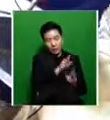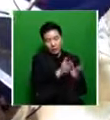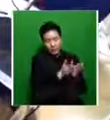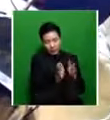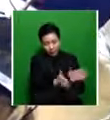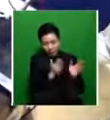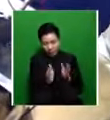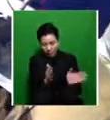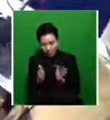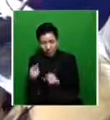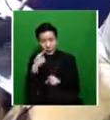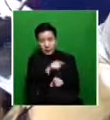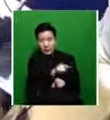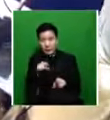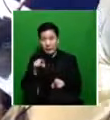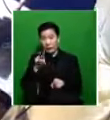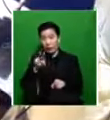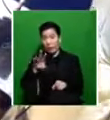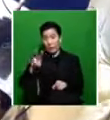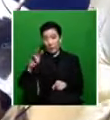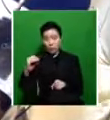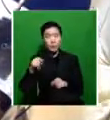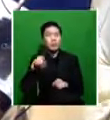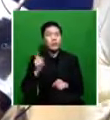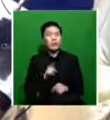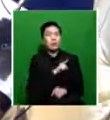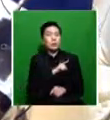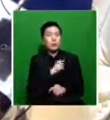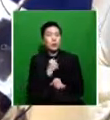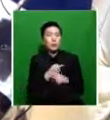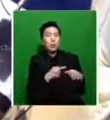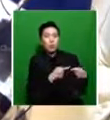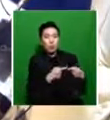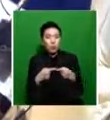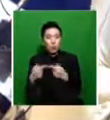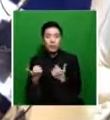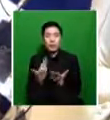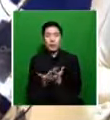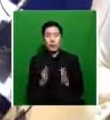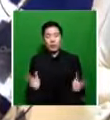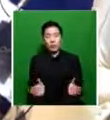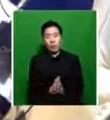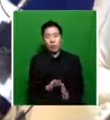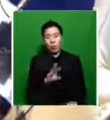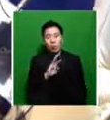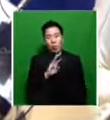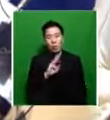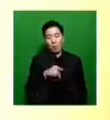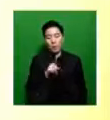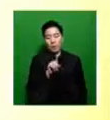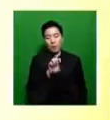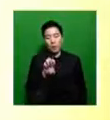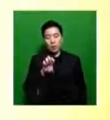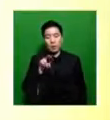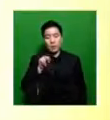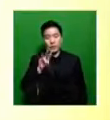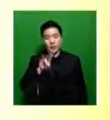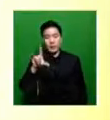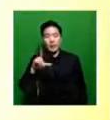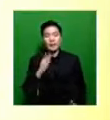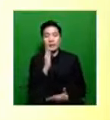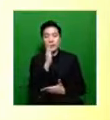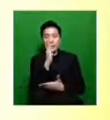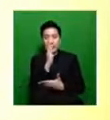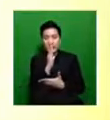พื่อดำเนินโครงการโดยที่จะเป็นภาระผูกพันจำนวน 6,130 ล้านบาทที่ว่านะคะสัดส่วนเนี่ยจะเป็นคนละครึ่